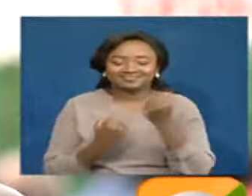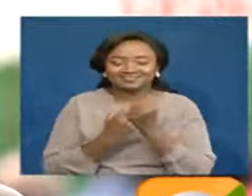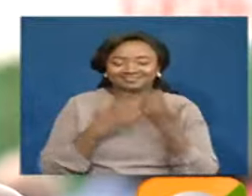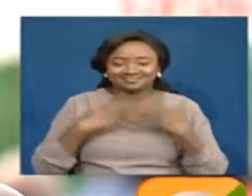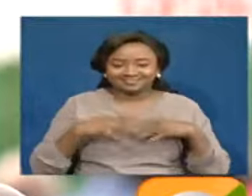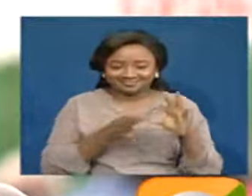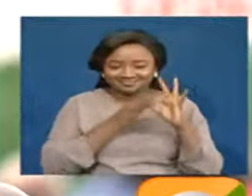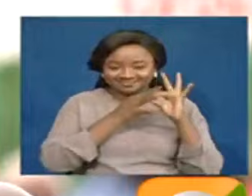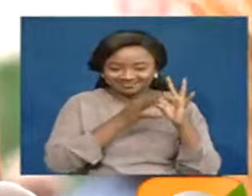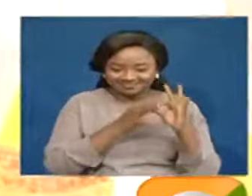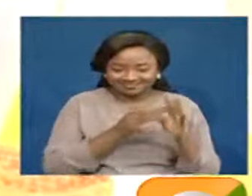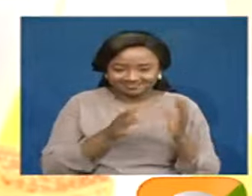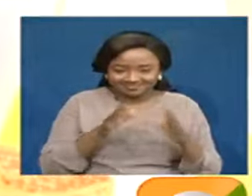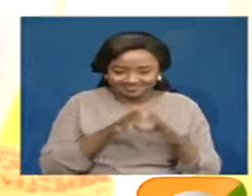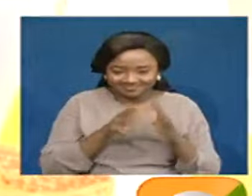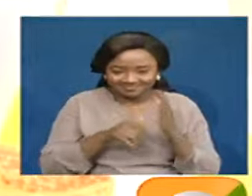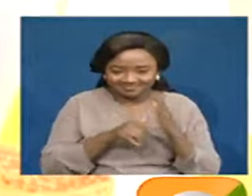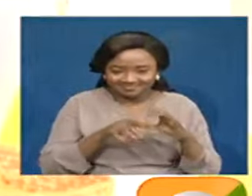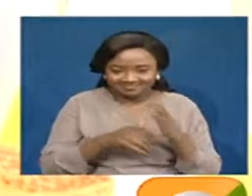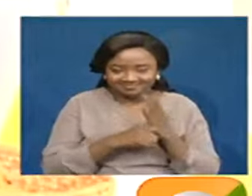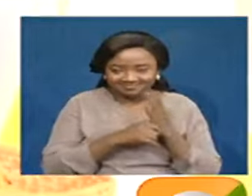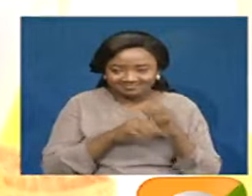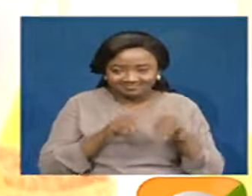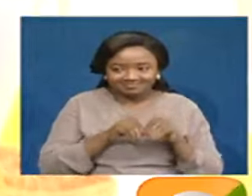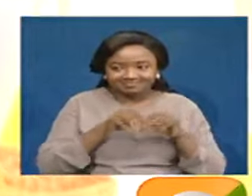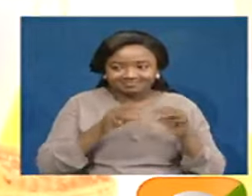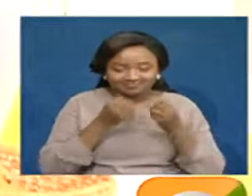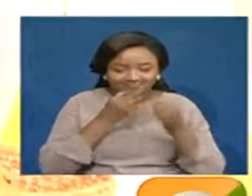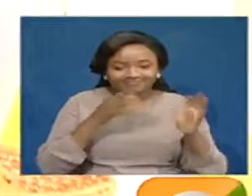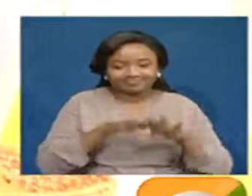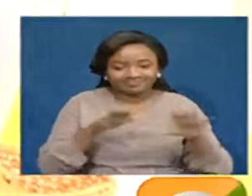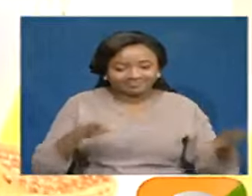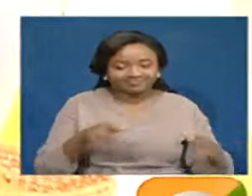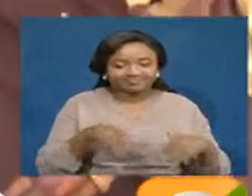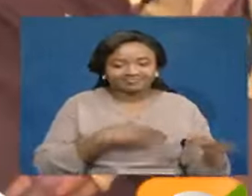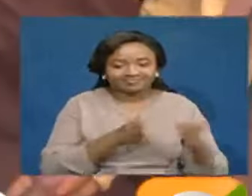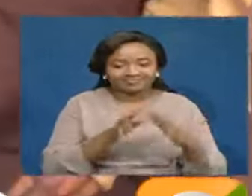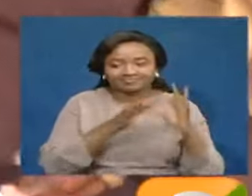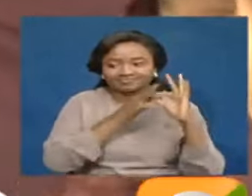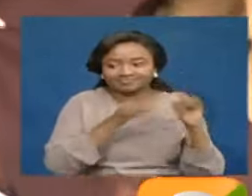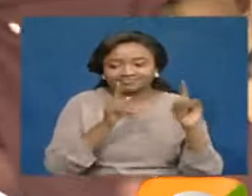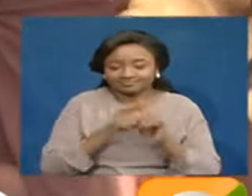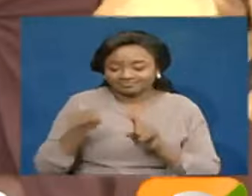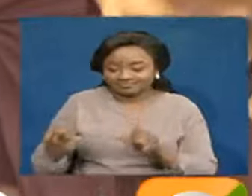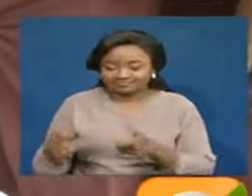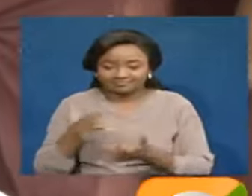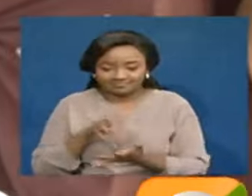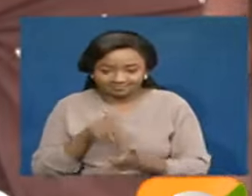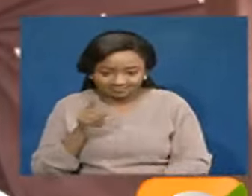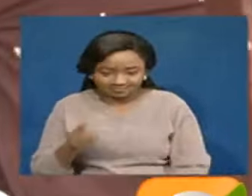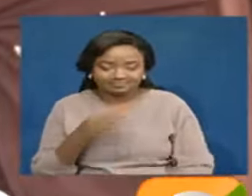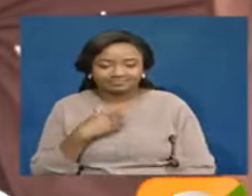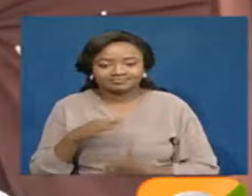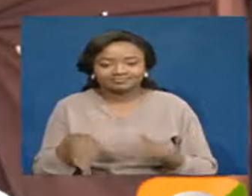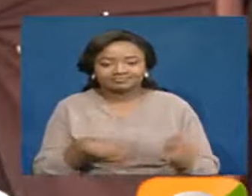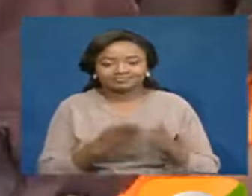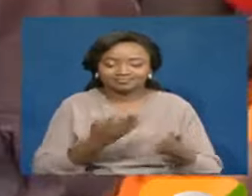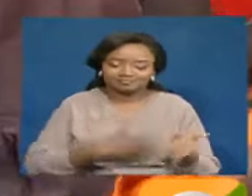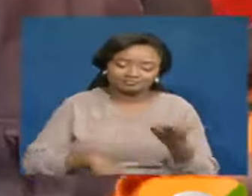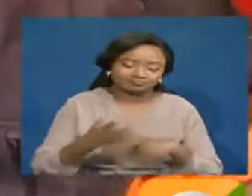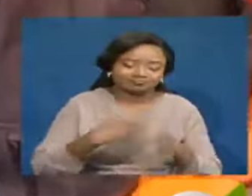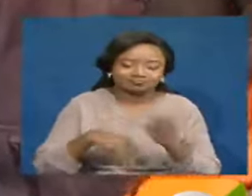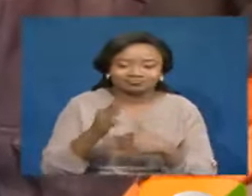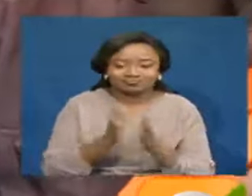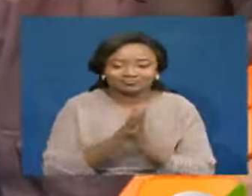na mshikamano ambao unadaiwa kufifia. Sherehe hiyo imeipa fursa Chamge FM pia kupitia watangazaji wake kujumuika na wananchi